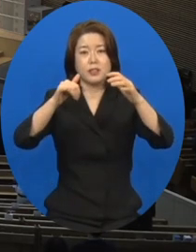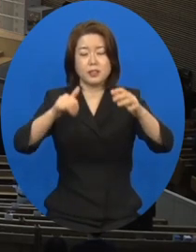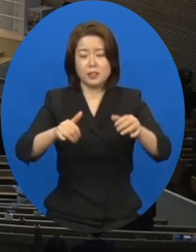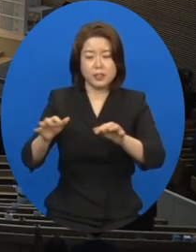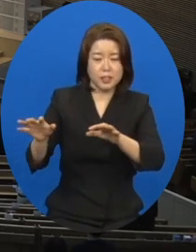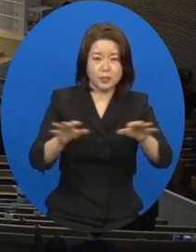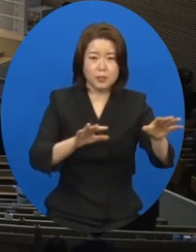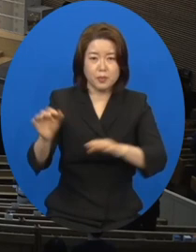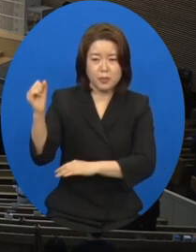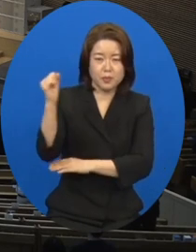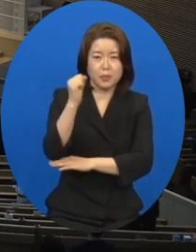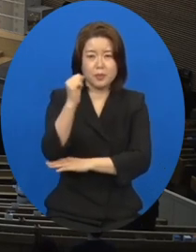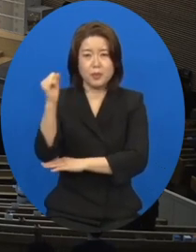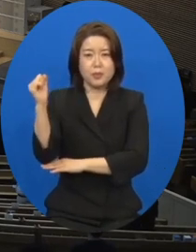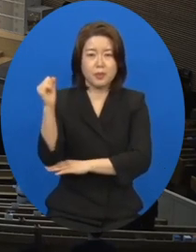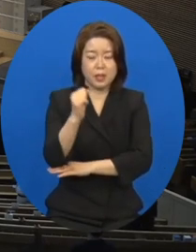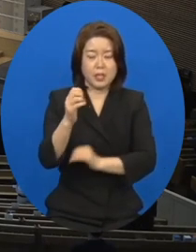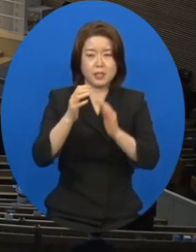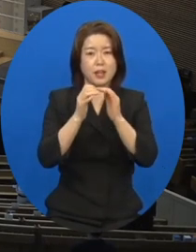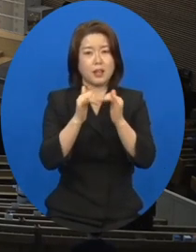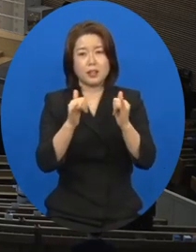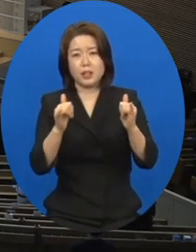세상은 흔들리고